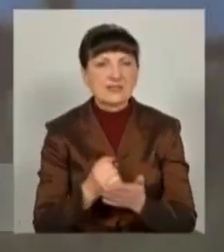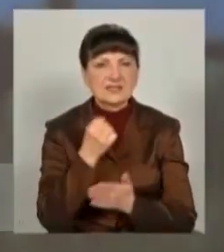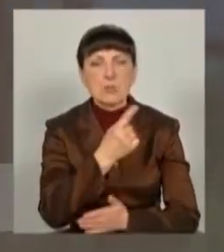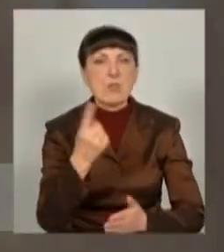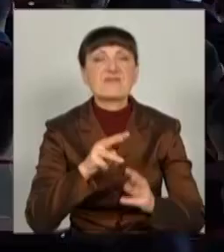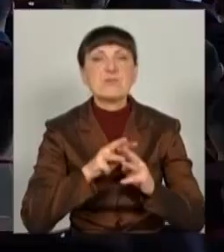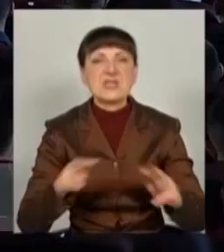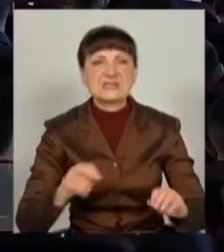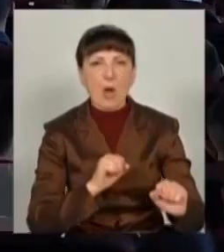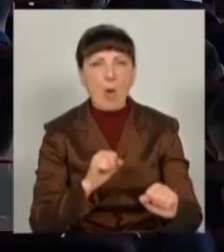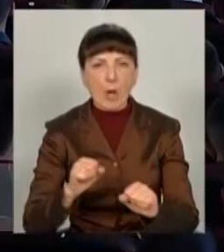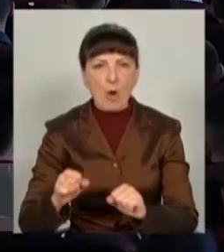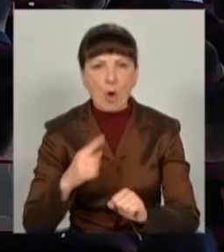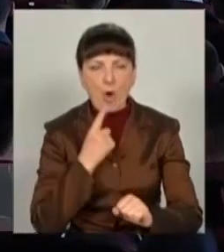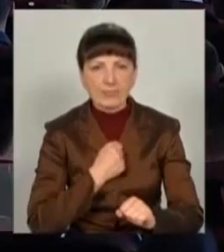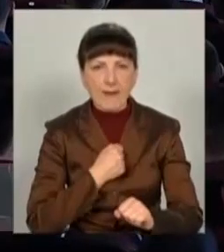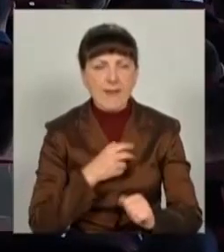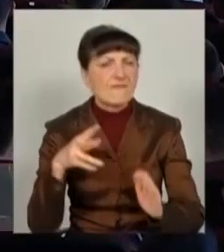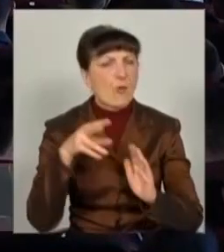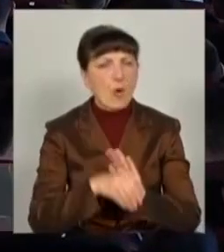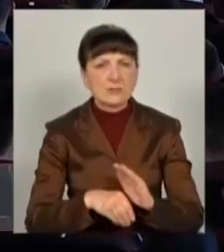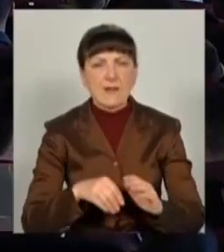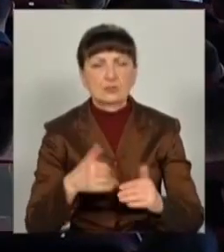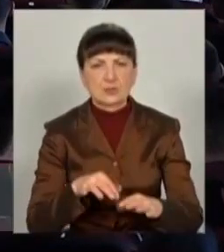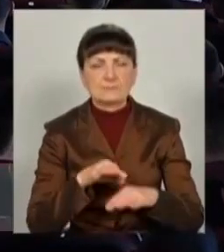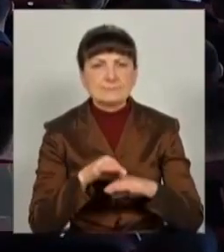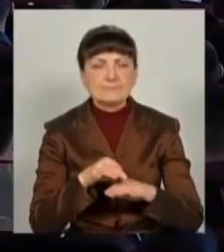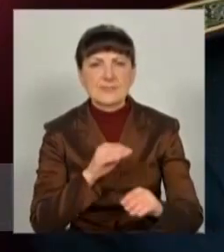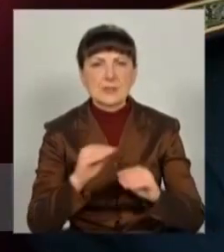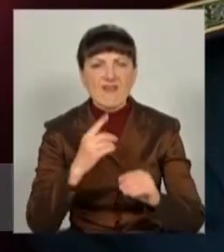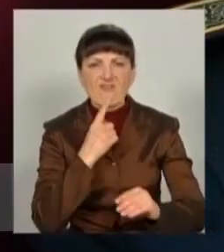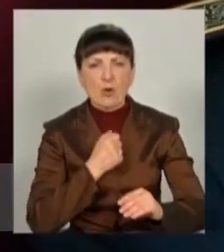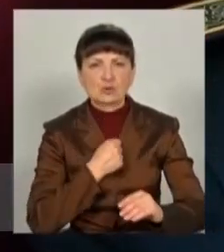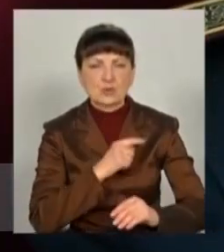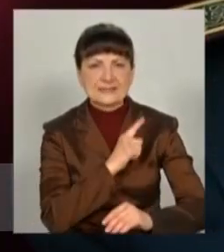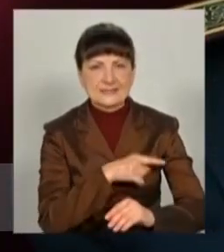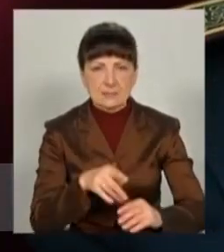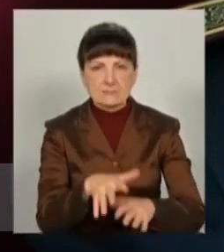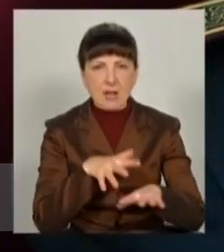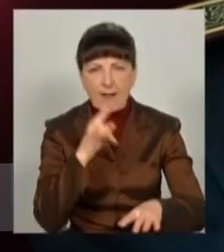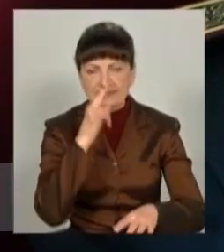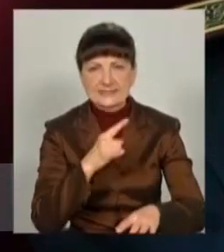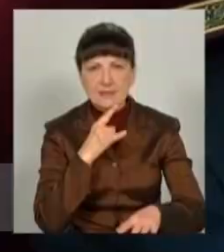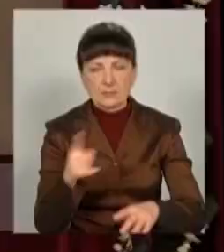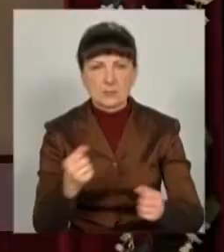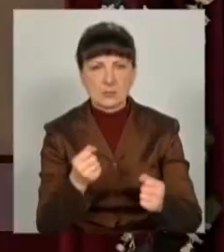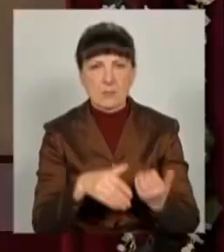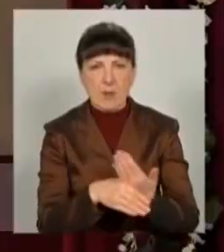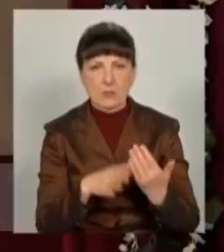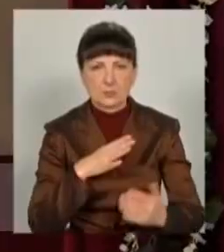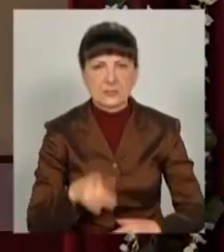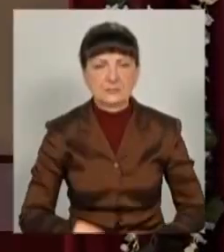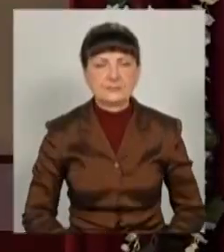первым министром обороны и внес неоценимый вклад в формирование и укрепление вооруженных сил Казахстана.